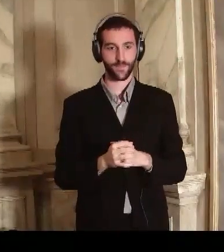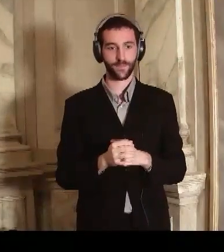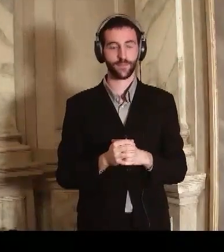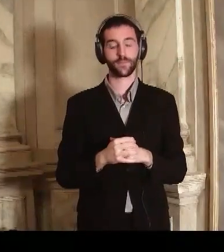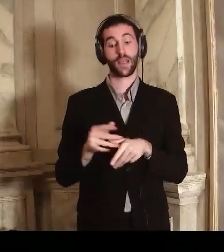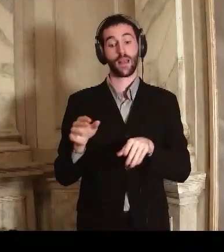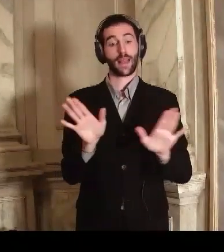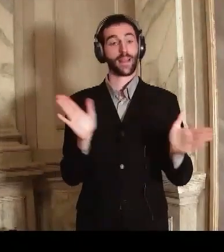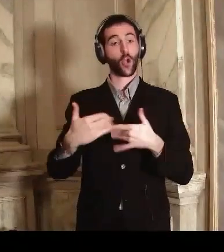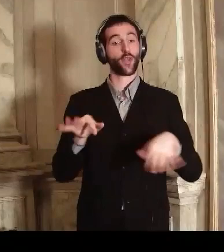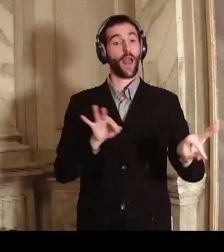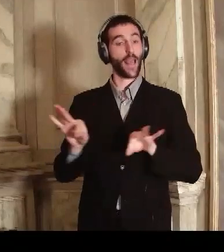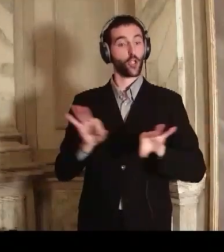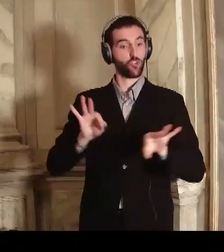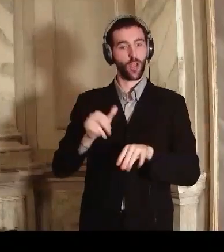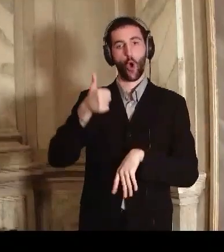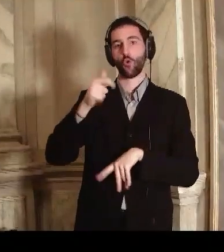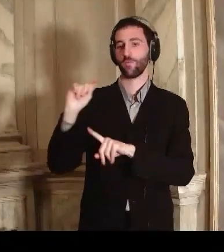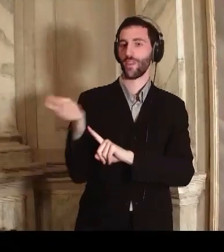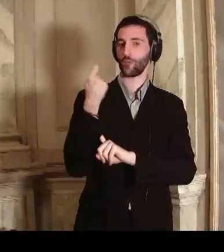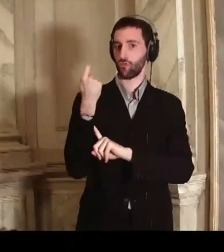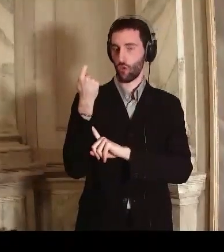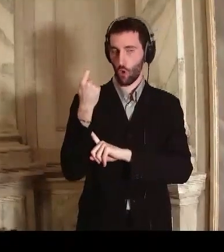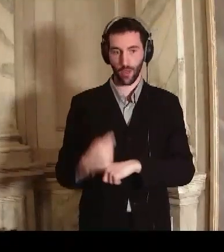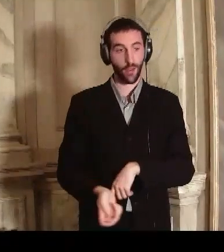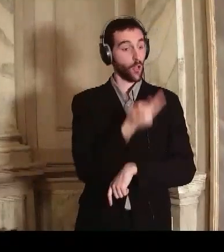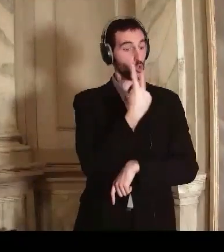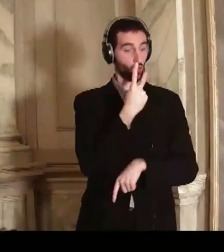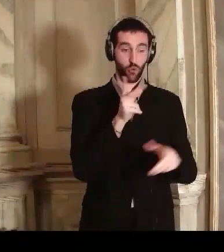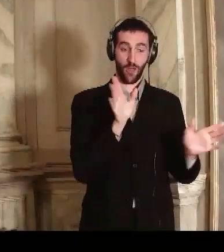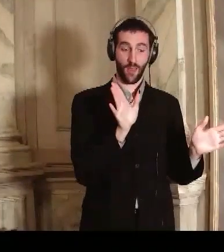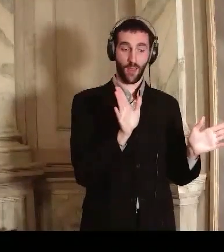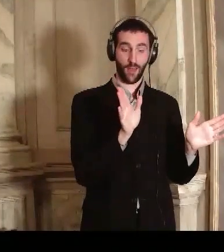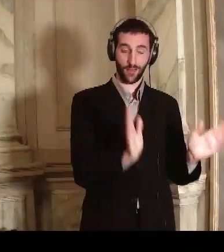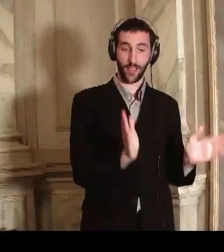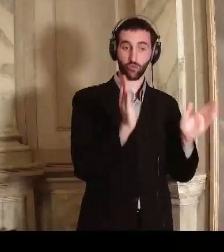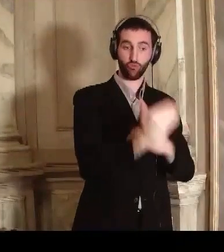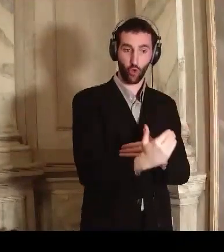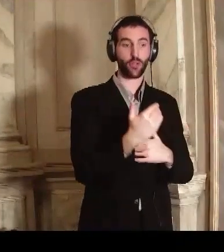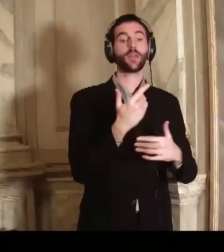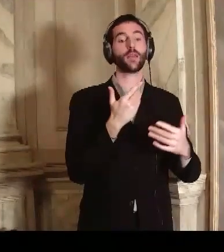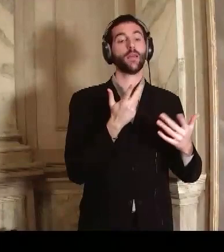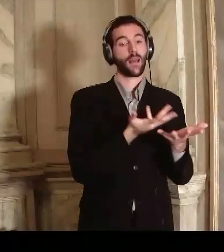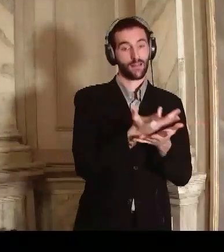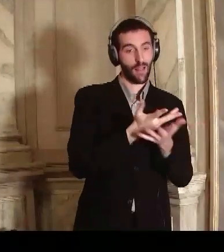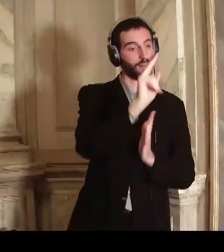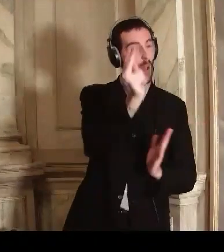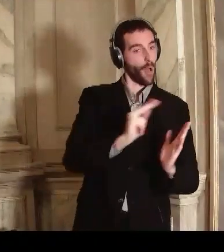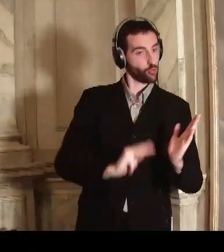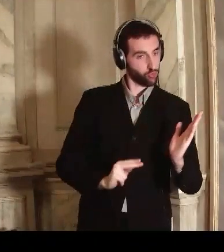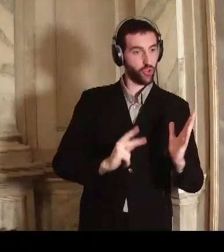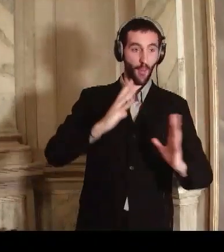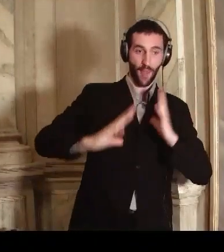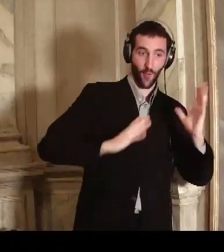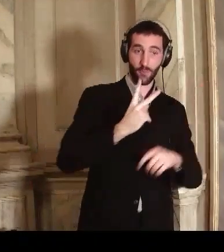categoria regia, un vincitore e 2 vincitori per le sezioni drammaturgia e performance, ricevono